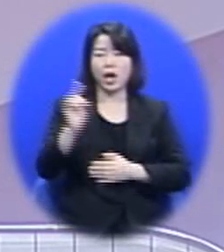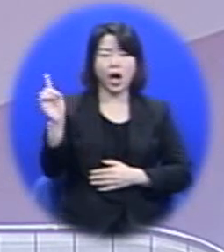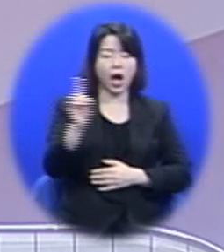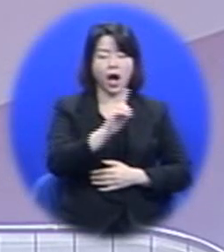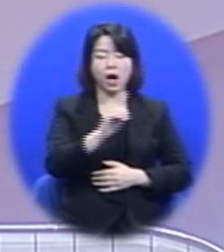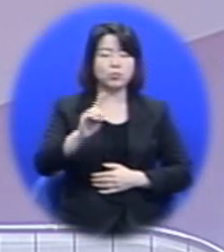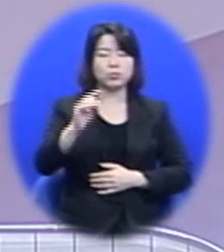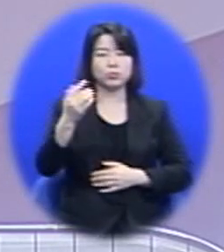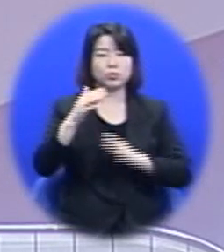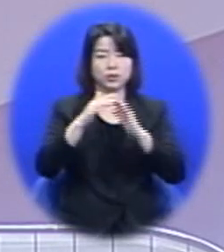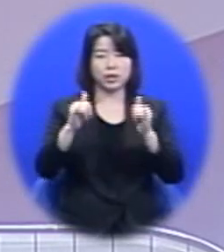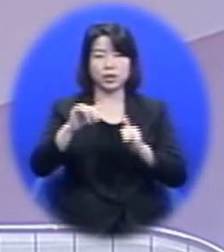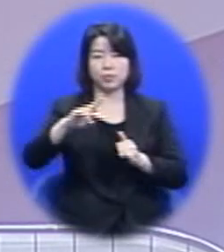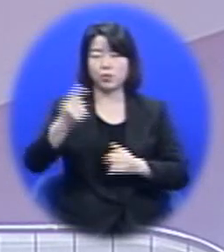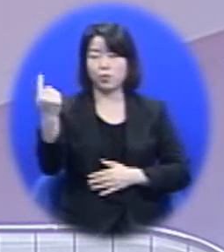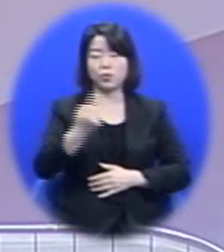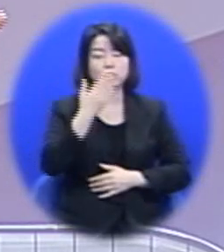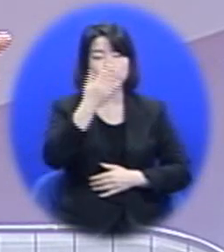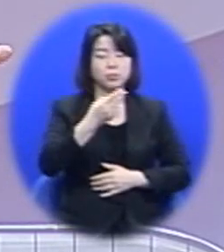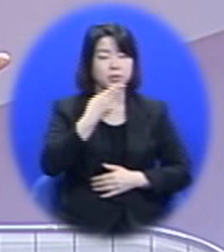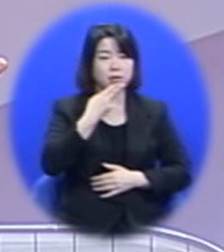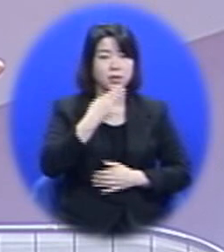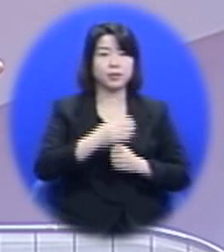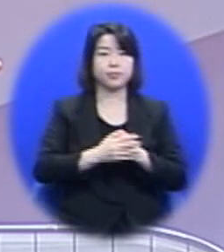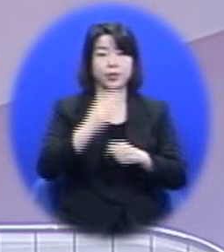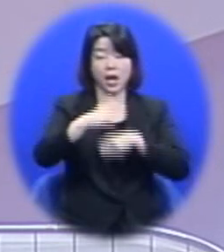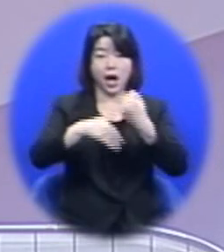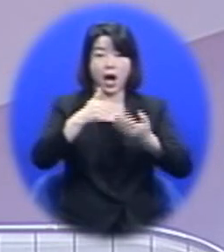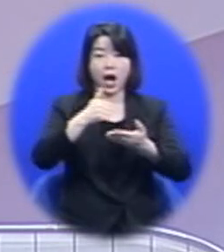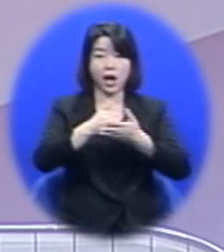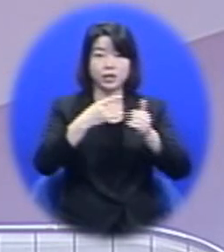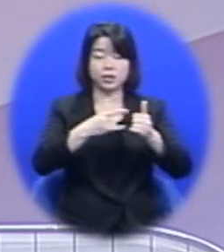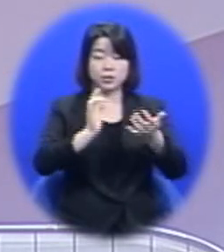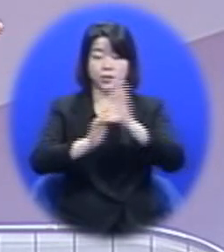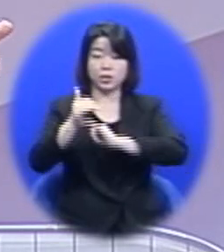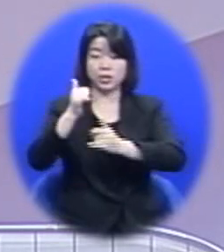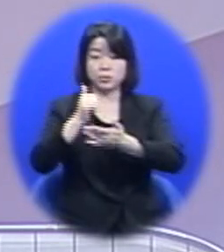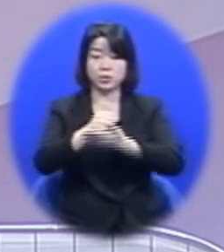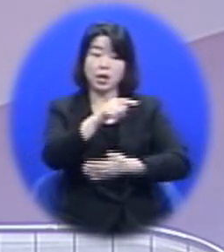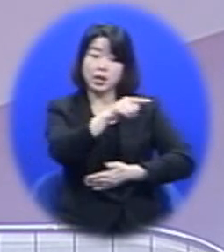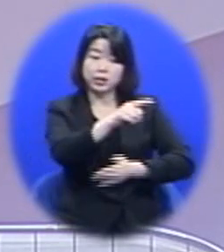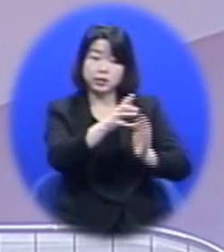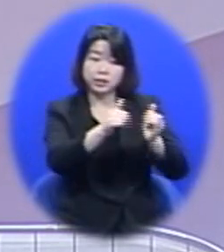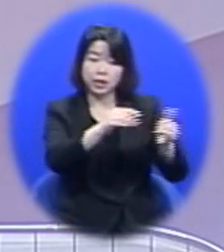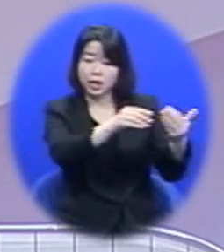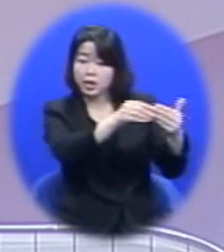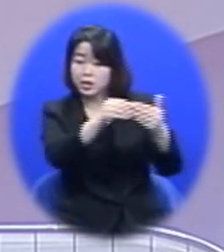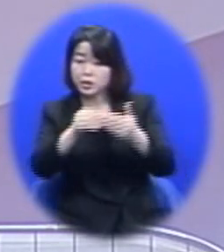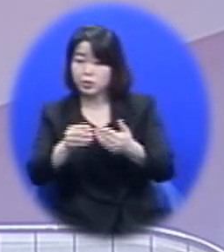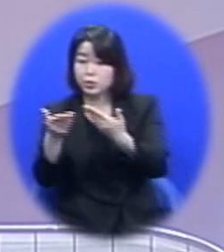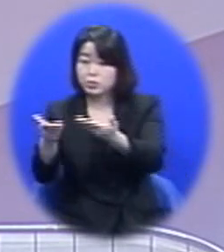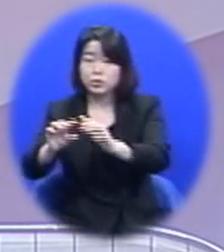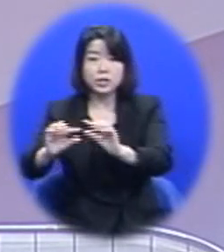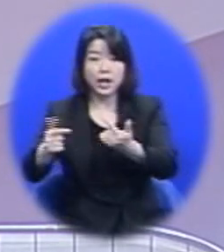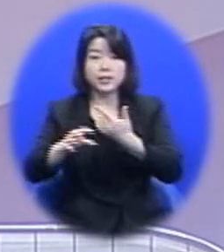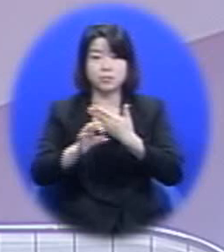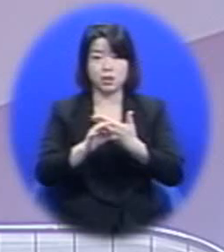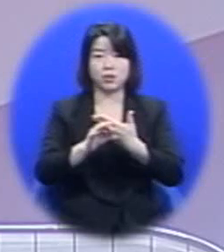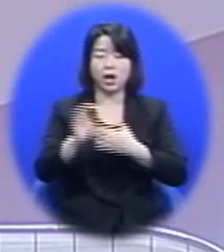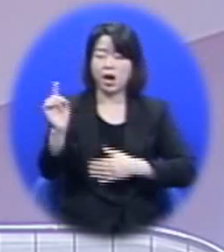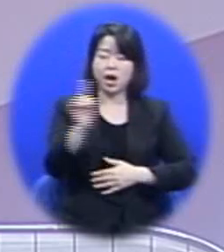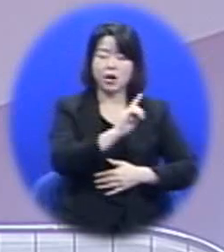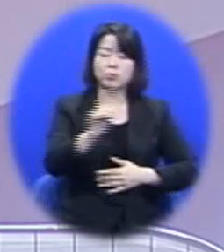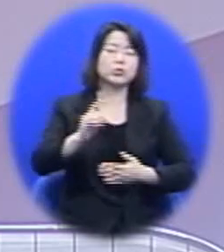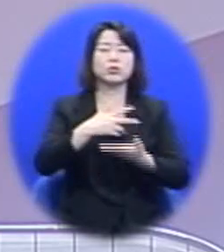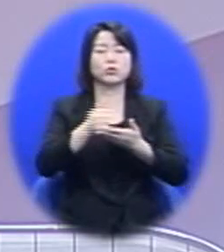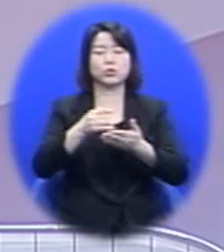아무도라고 그랬습니다. 하나님께서 예수님께로 그 사람을 이끌지 않으시면 아무도 주님께로 올 수가